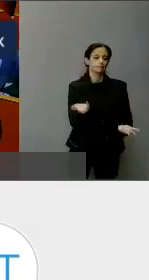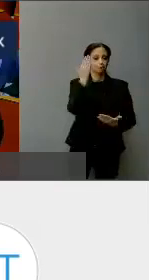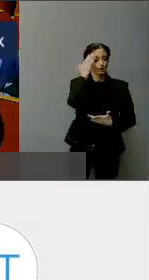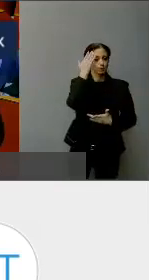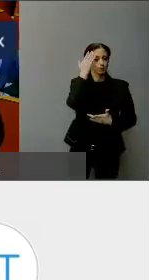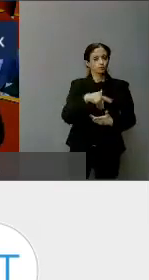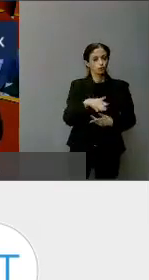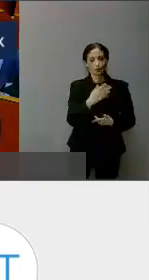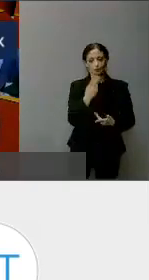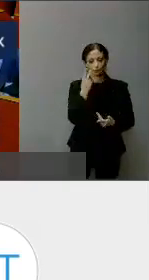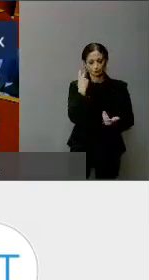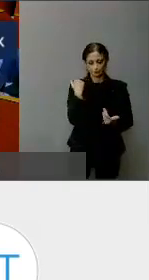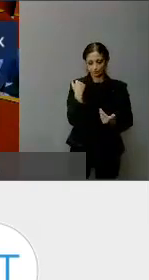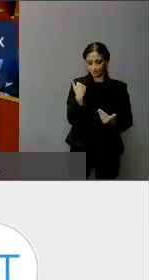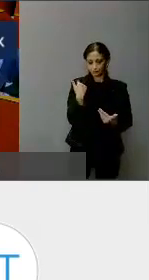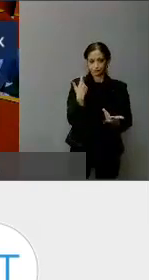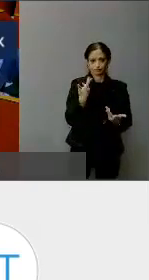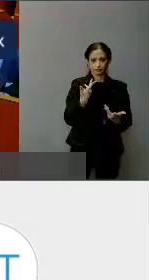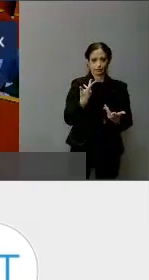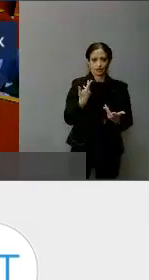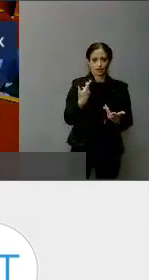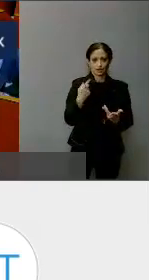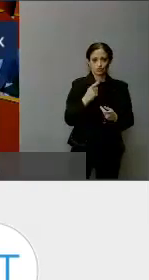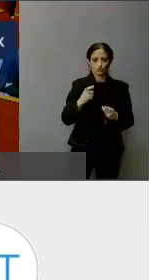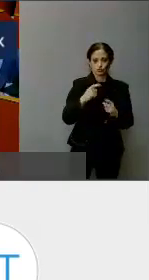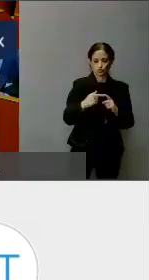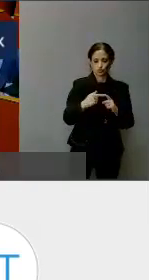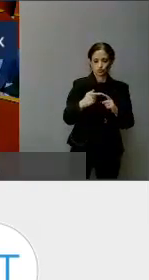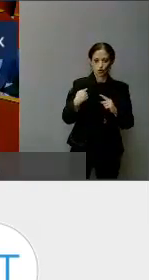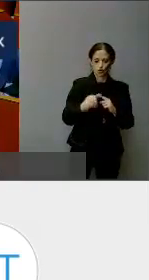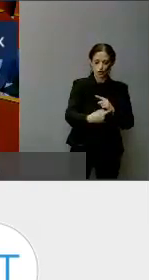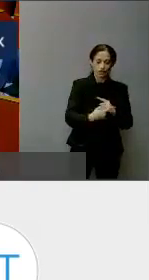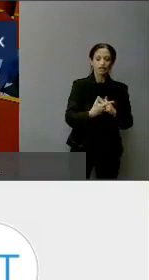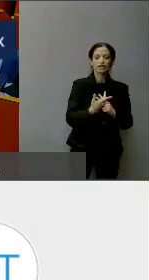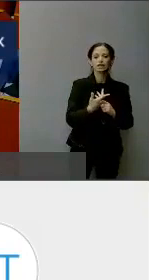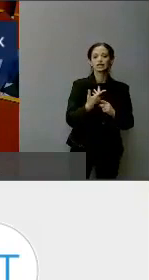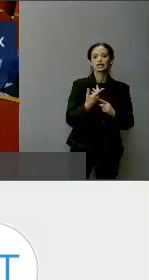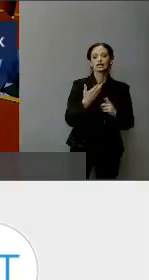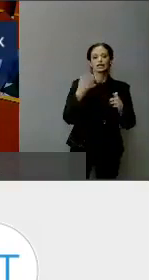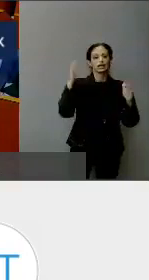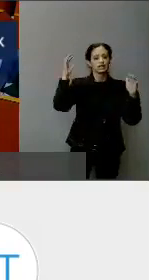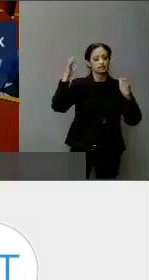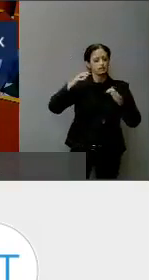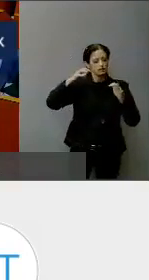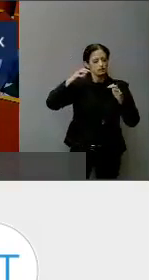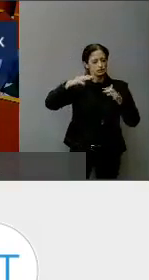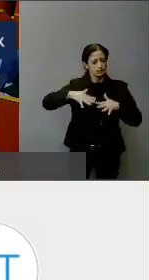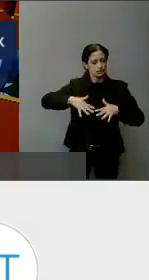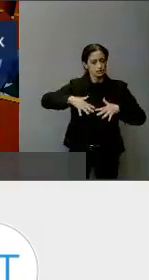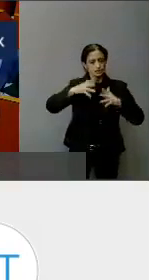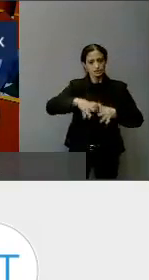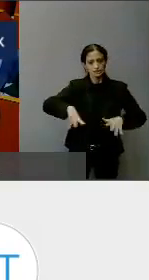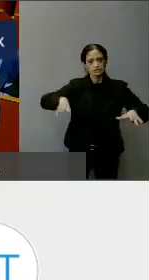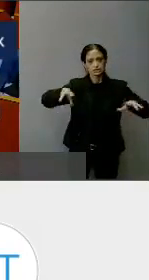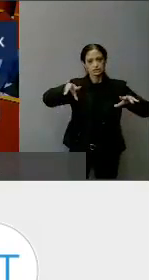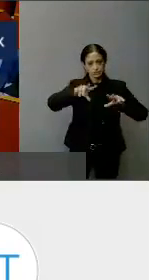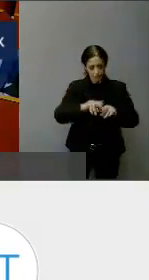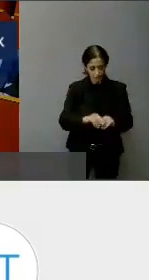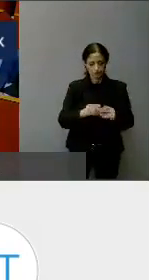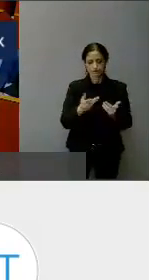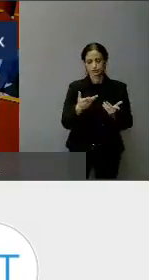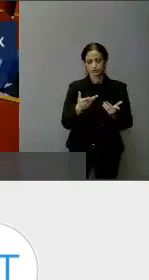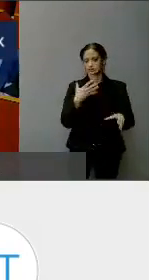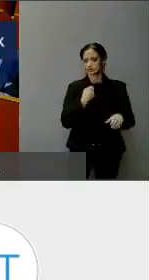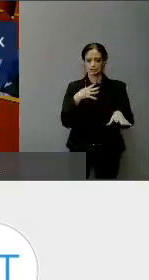ulteriormente fragile in questi ultimi giorni durante le forti piogge che per l'ennesima volta sono avvenute a